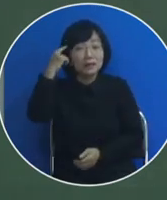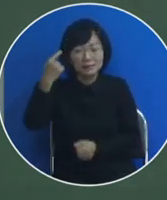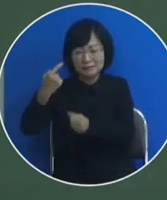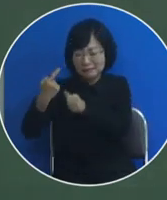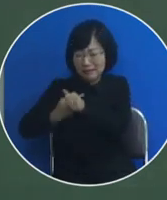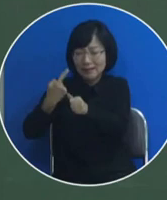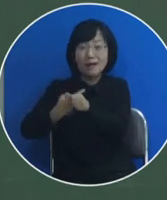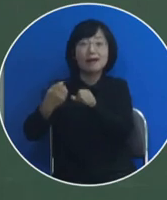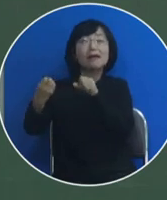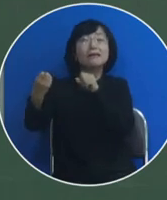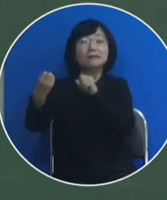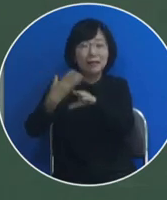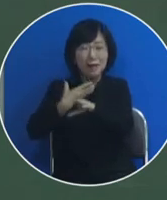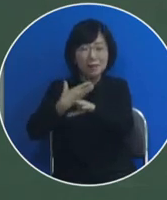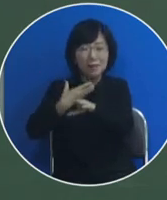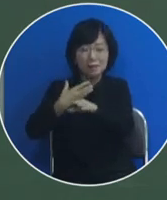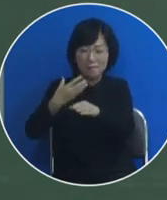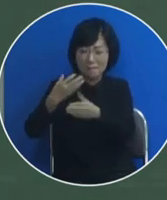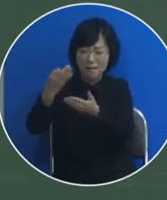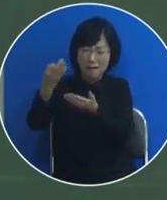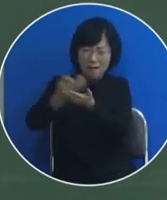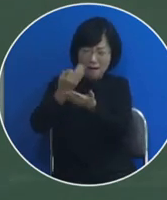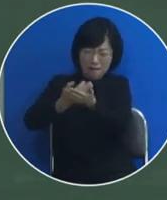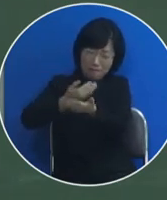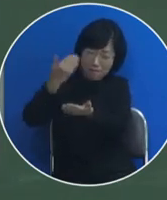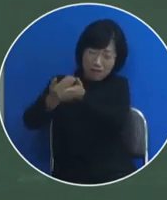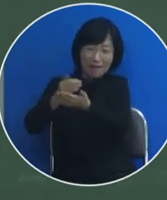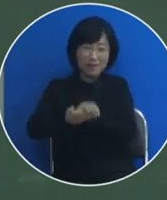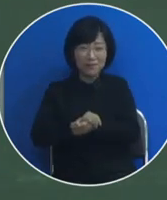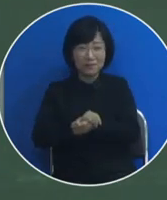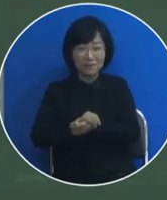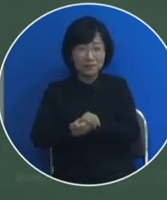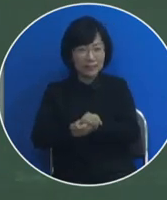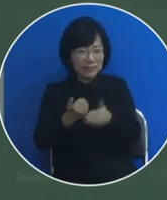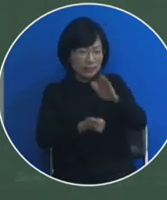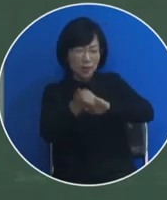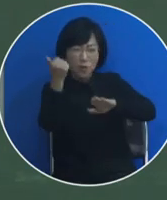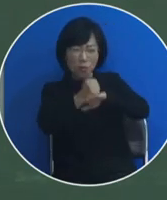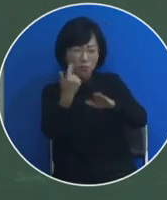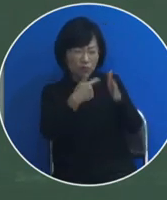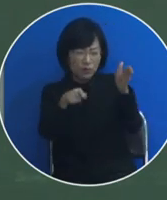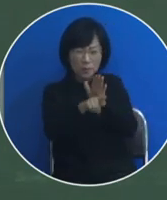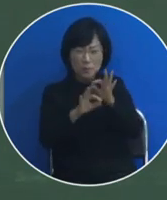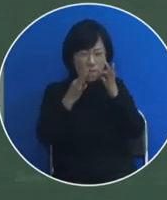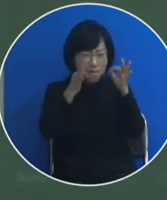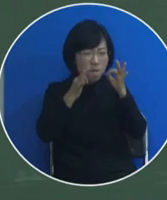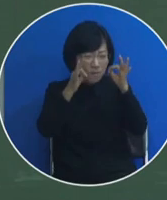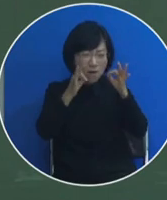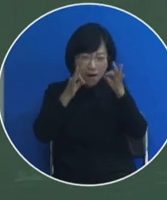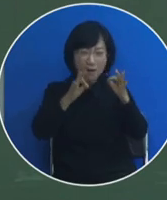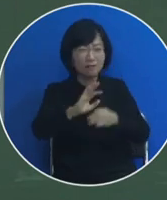you. 진짜입니다. 성공 따라가는 게 아니라 성공이 따라오는 거죠. And really, you're not chasing after success.